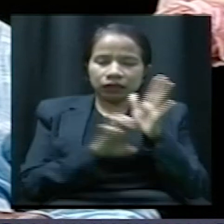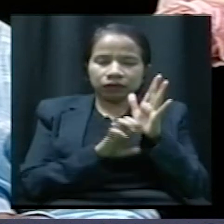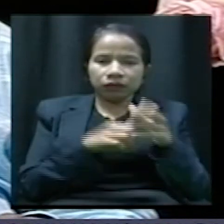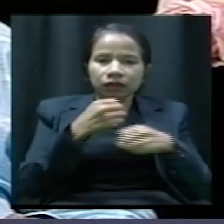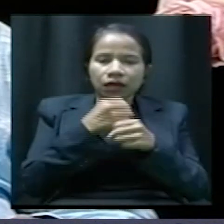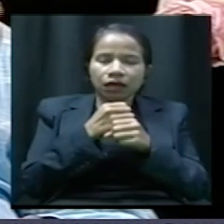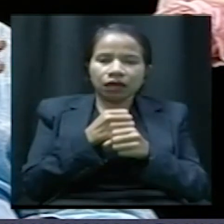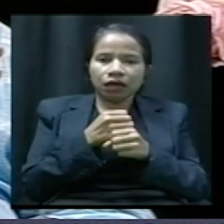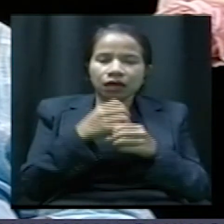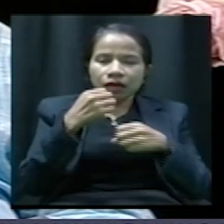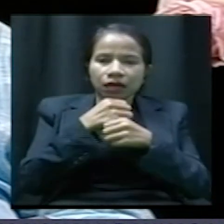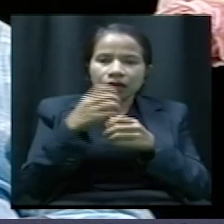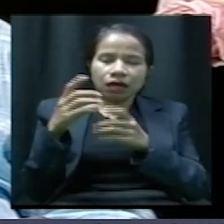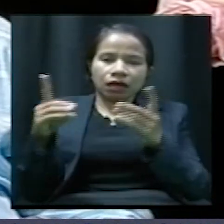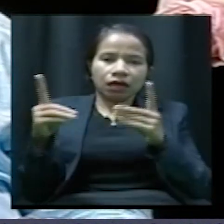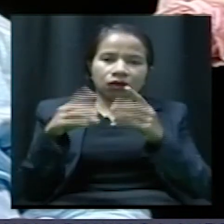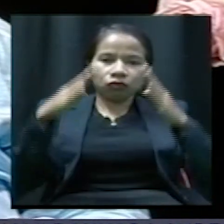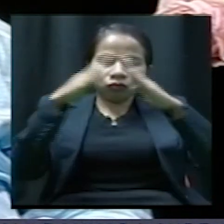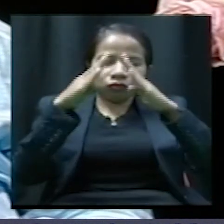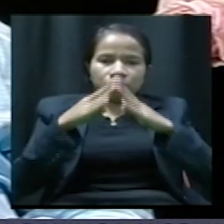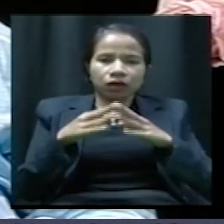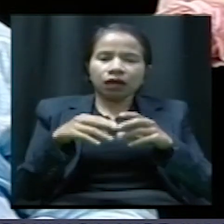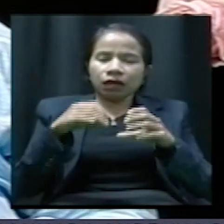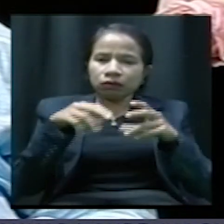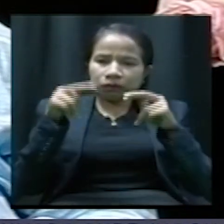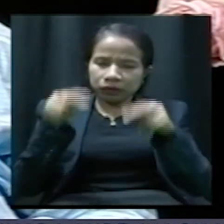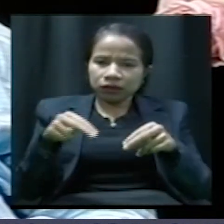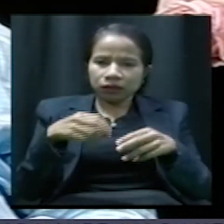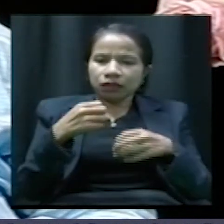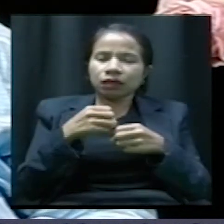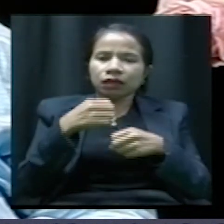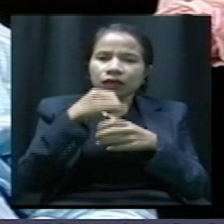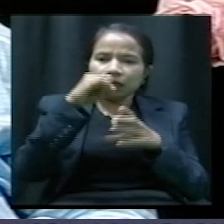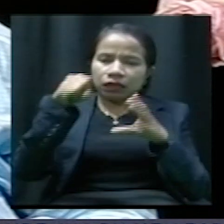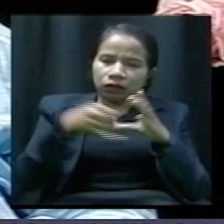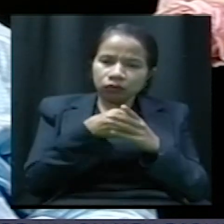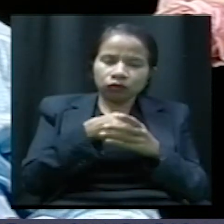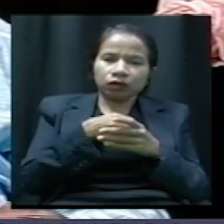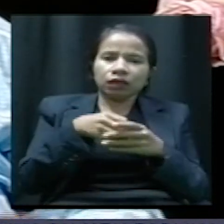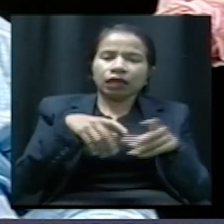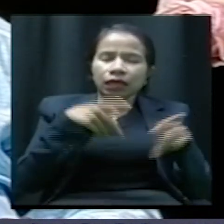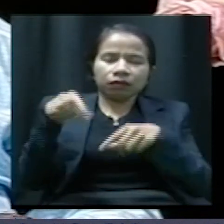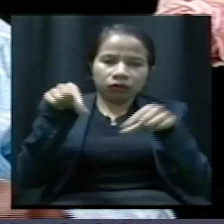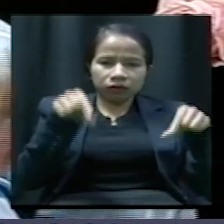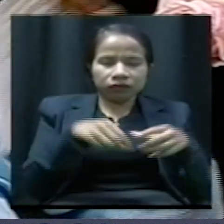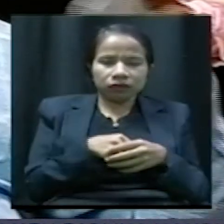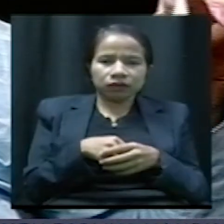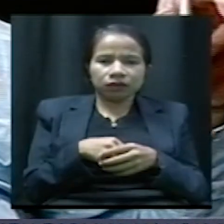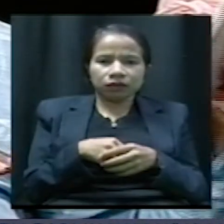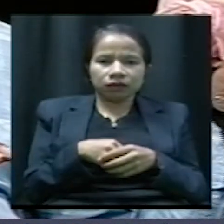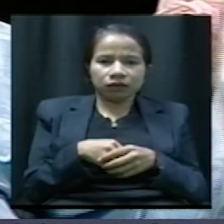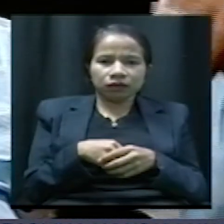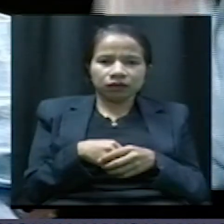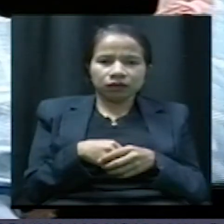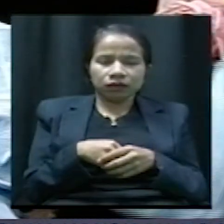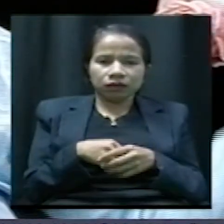keran ma kono ita envolve mo deficiencia. Dita tenon katak oke. Persijamos fatin aksesibel bai mo deficiencia para tu bela liu. Terus galai. Mas kondu ita kondu la involve sita lah